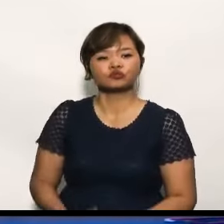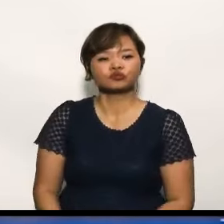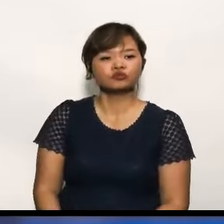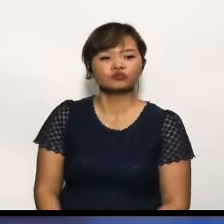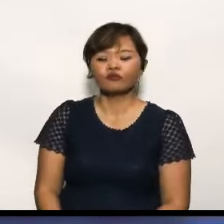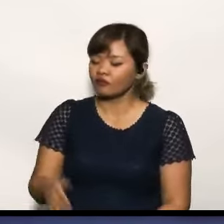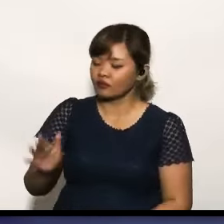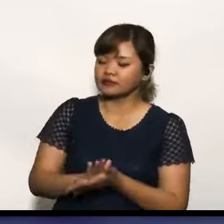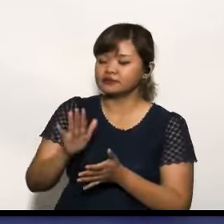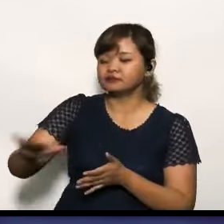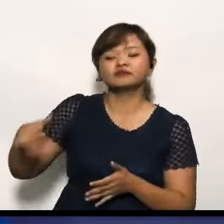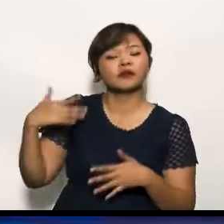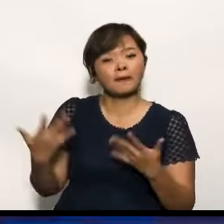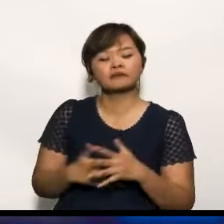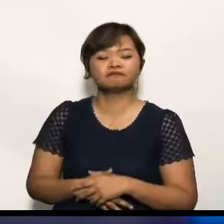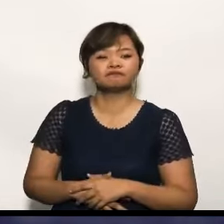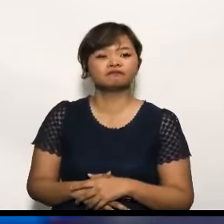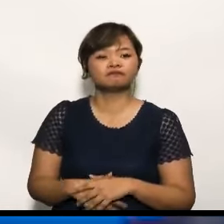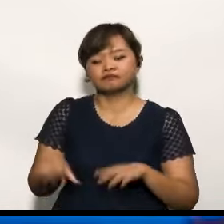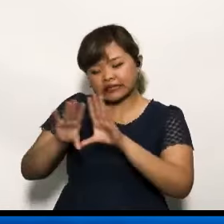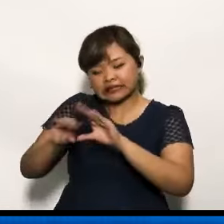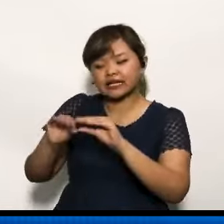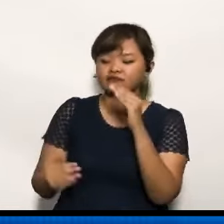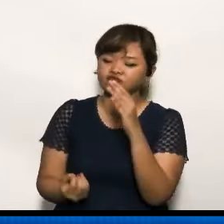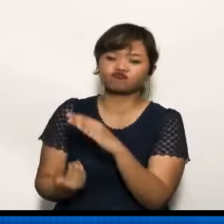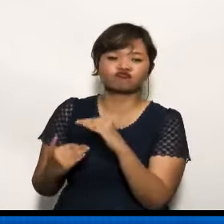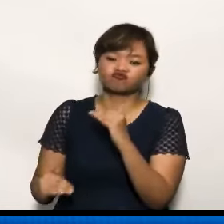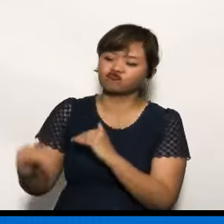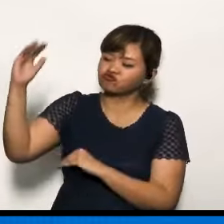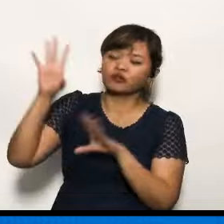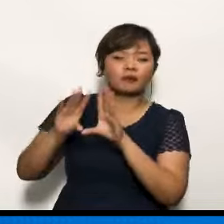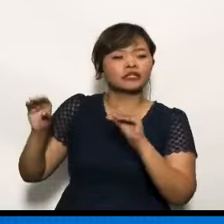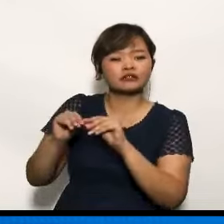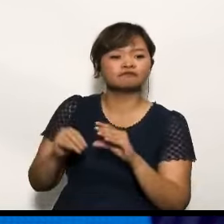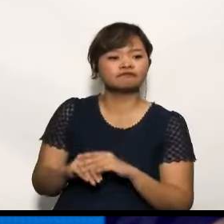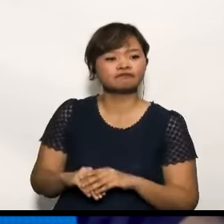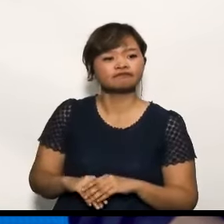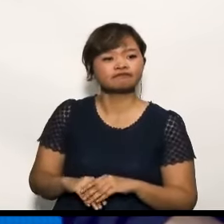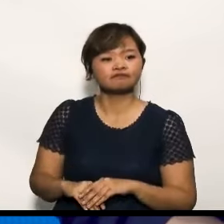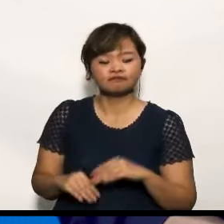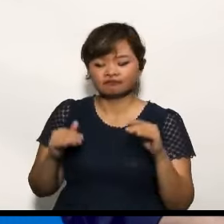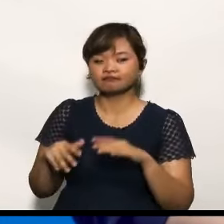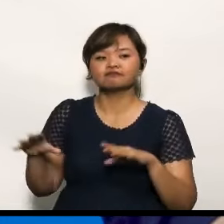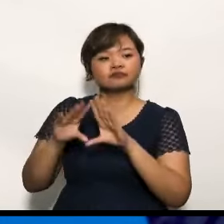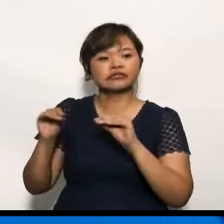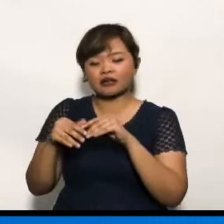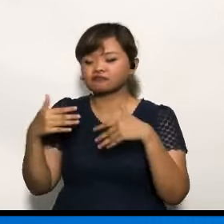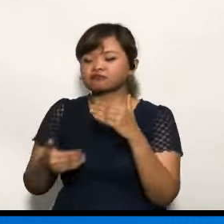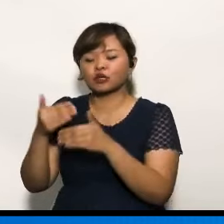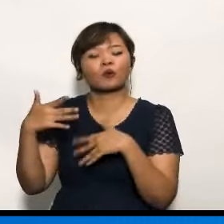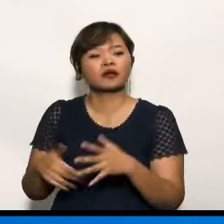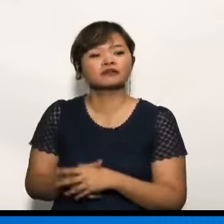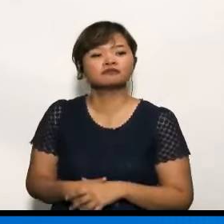sekitarnya. Kemudian anaknya ngapain lagi? Anaknya bekerja. Abis anaknya bekerja ngapain? Anaknya